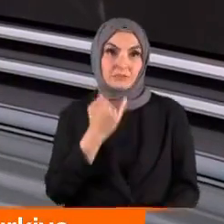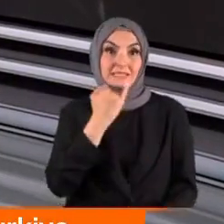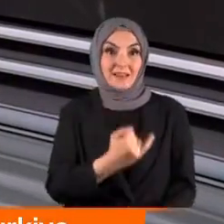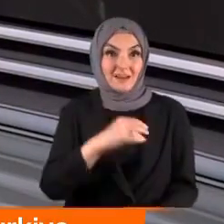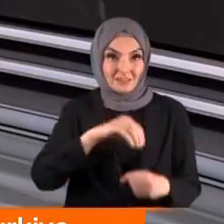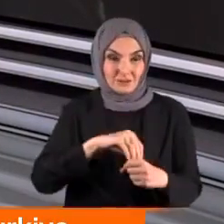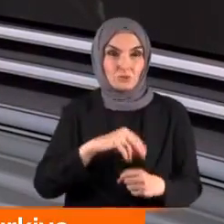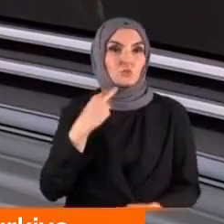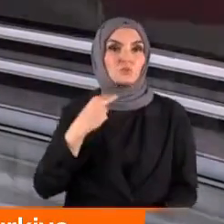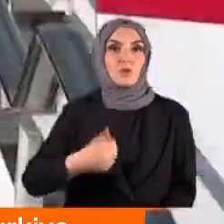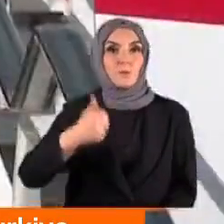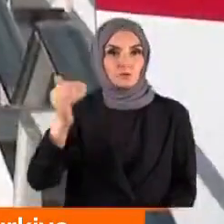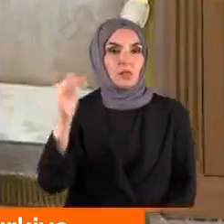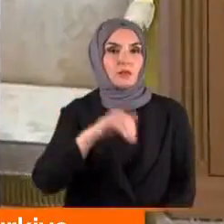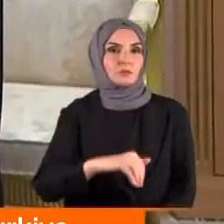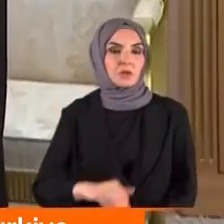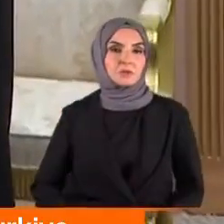olacak.